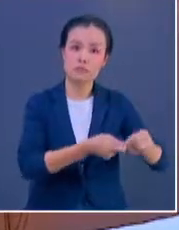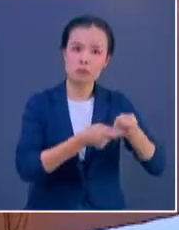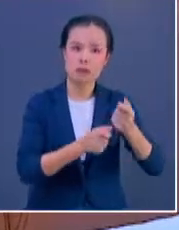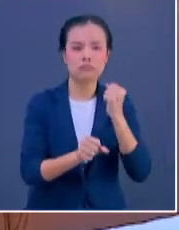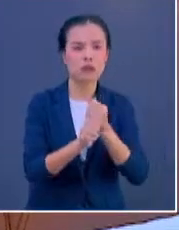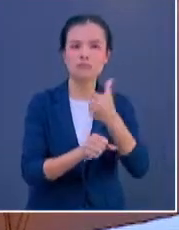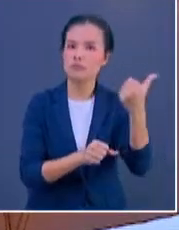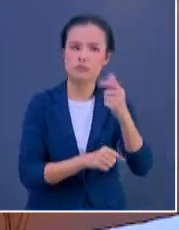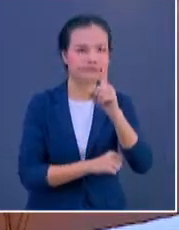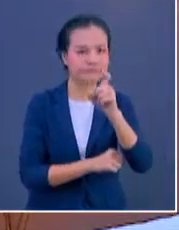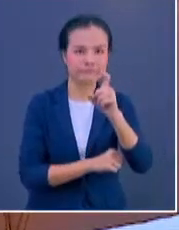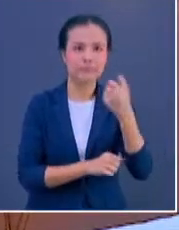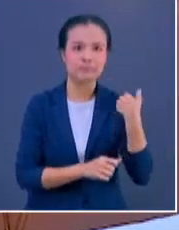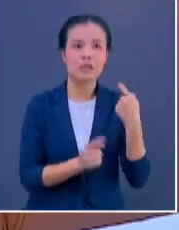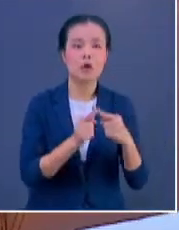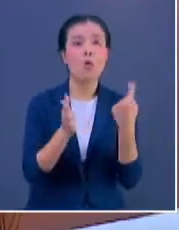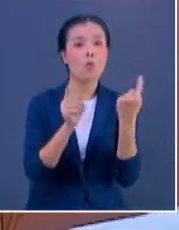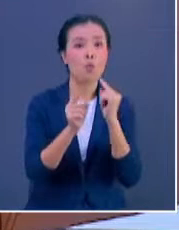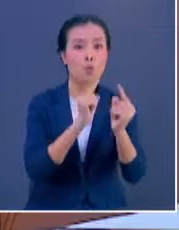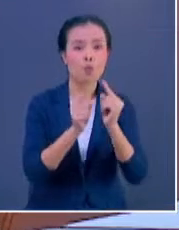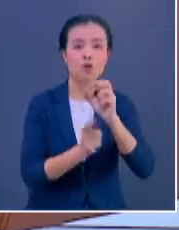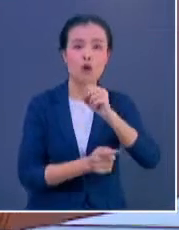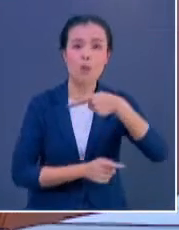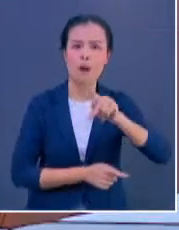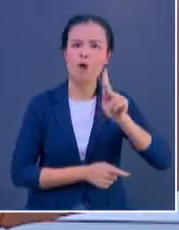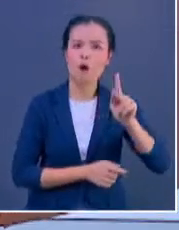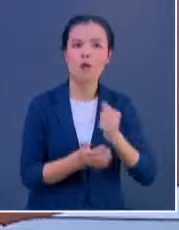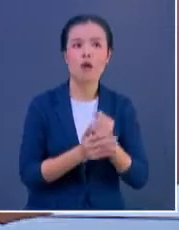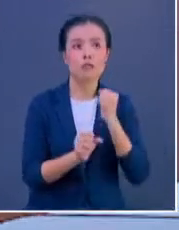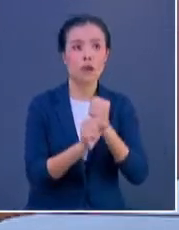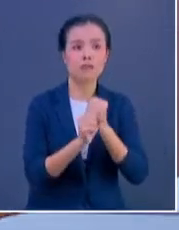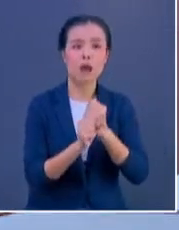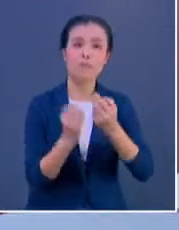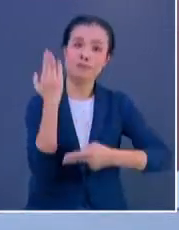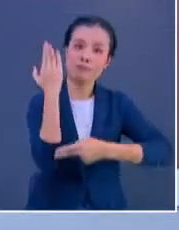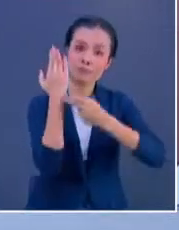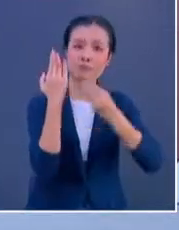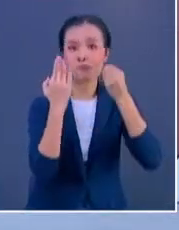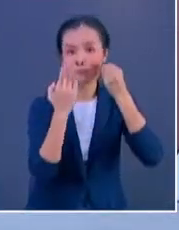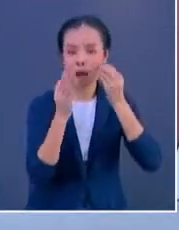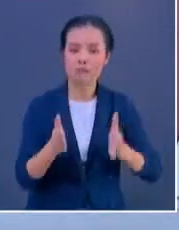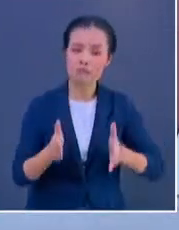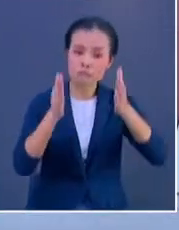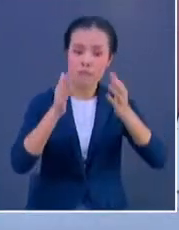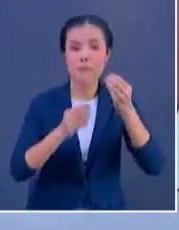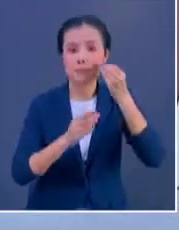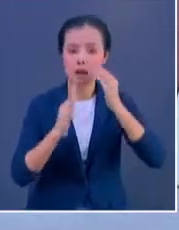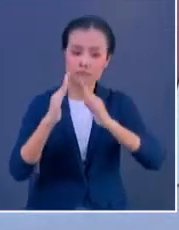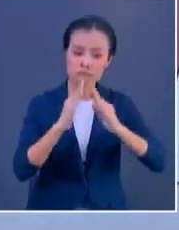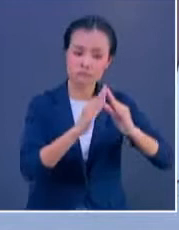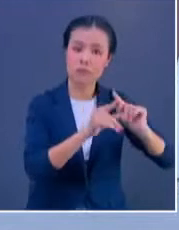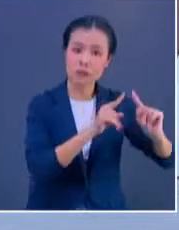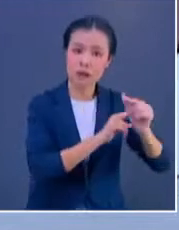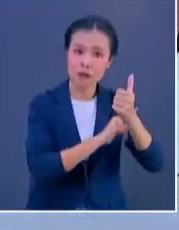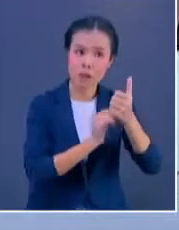างอื่นไม่ได ้ ยังมีคนมาปรึกษาทางสปก.เหมือนกันครับว่าเอ๊ะไปทำโฮมสเตย์ได้ไหม ไปสร้างอาคารที่อยู่อาศัยไปสร้